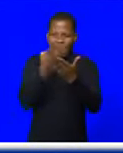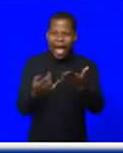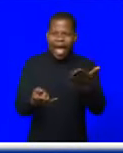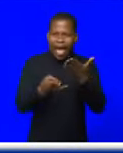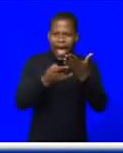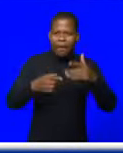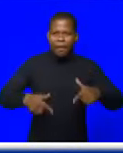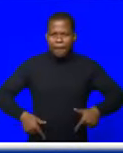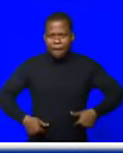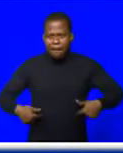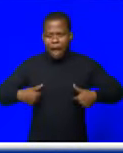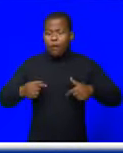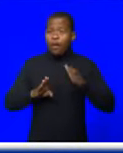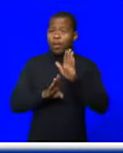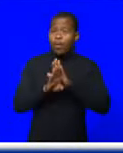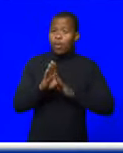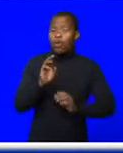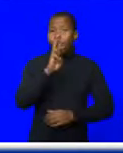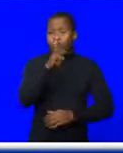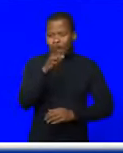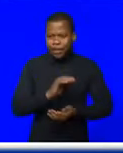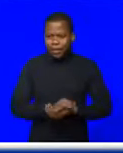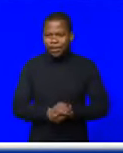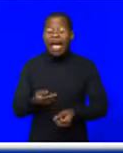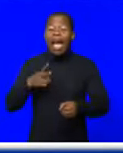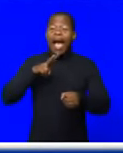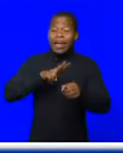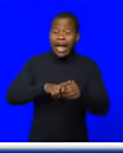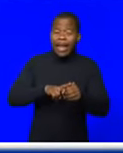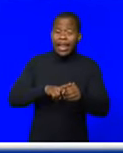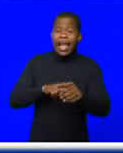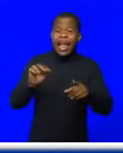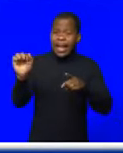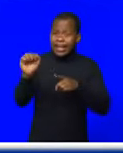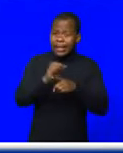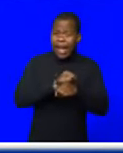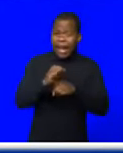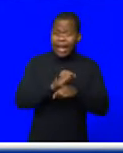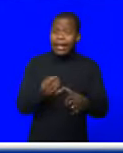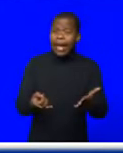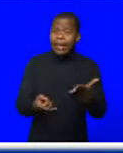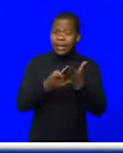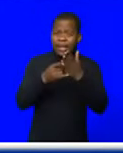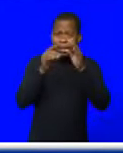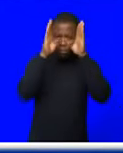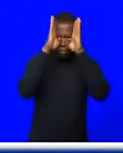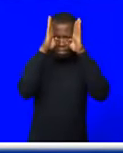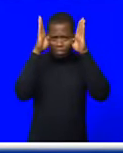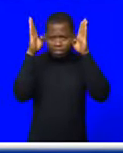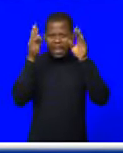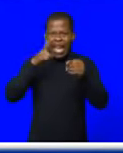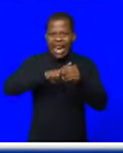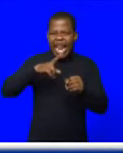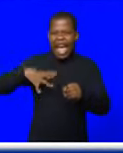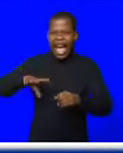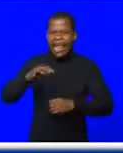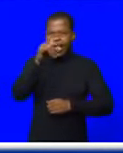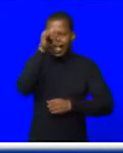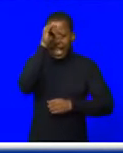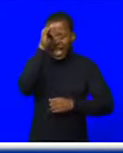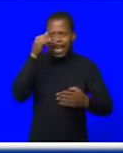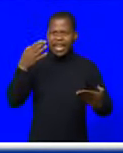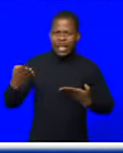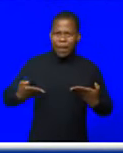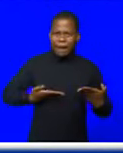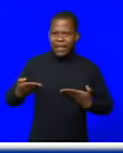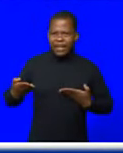Dangenda ngibe nemicabango outside the box kunikethe ama skills ukuthi nangidibana nedinginga